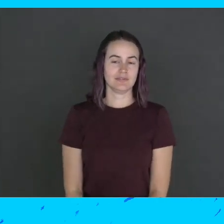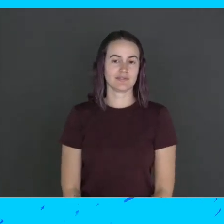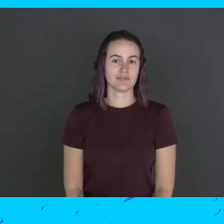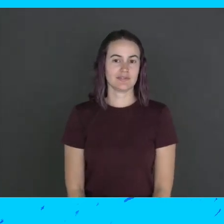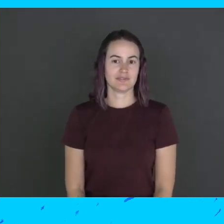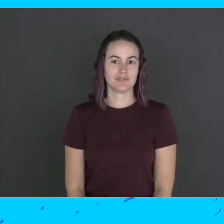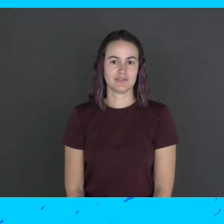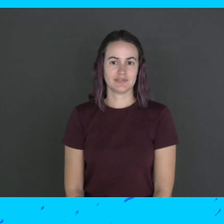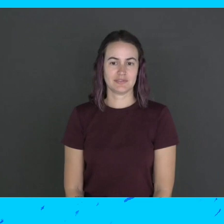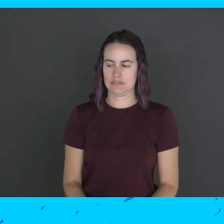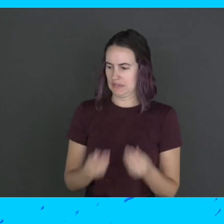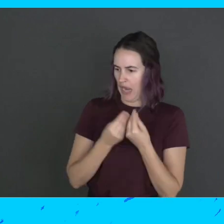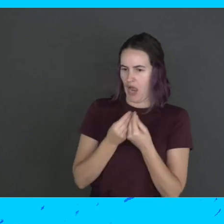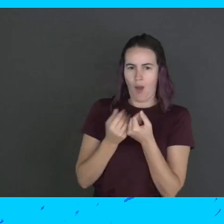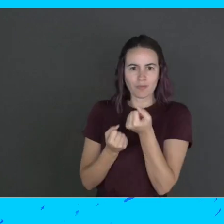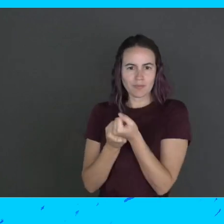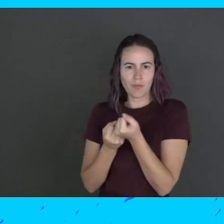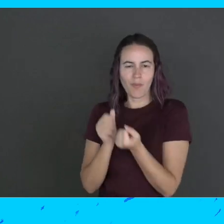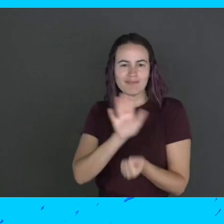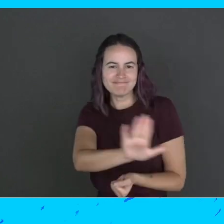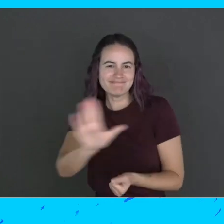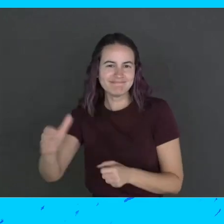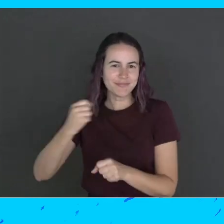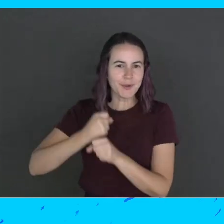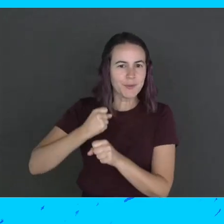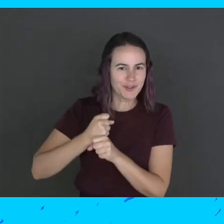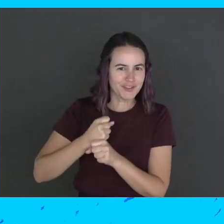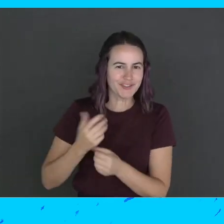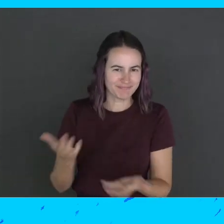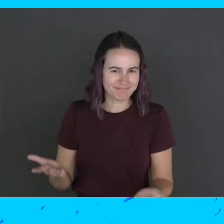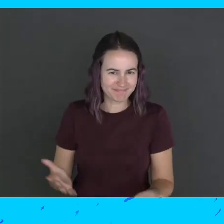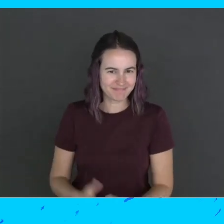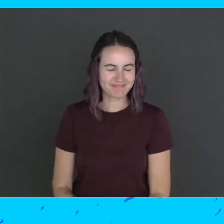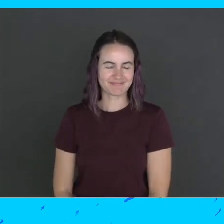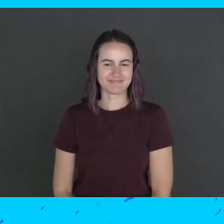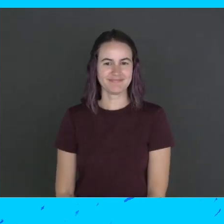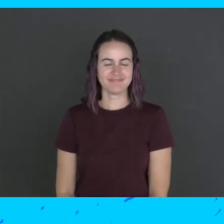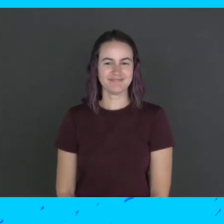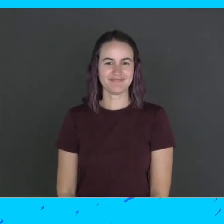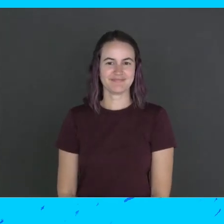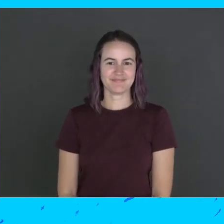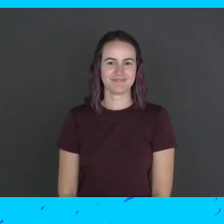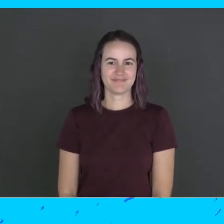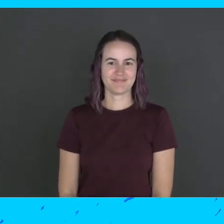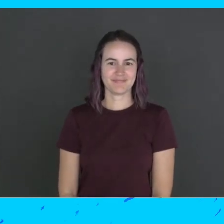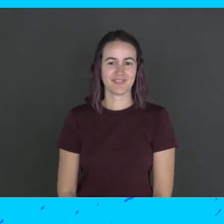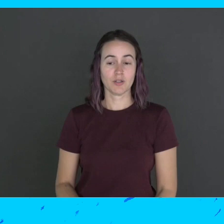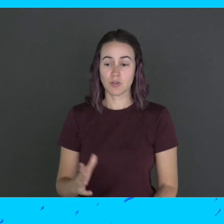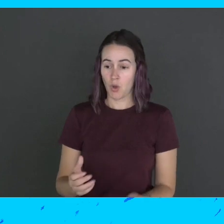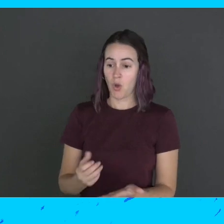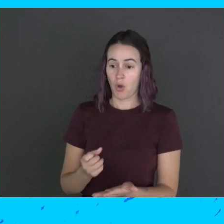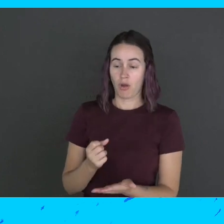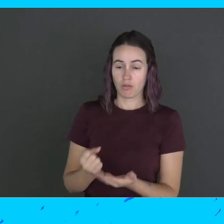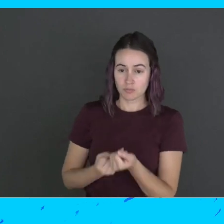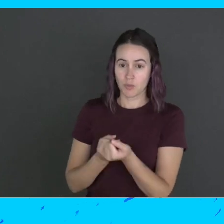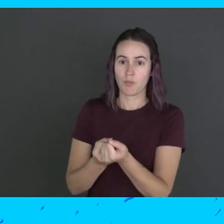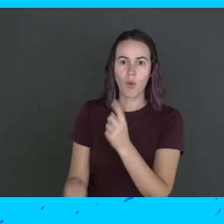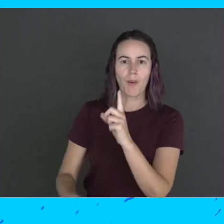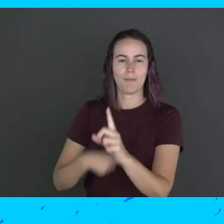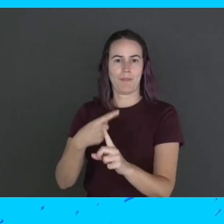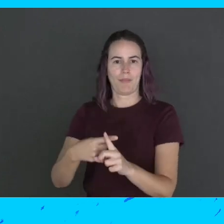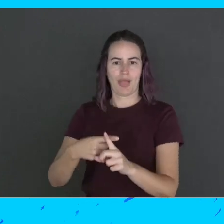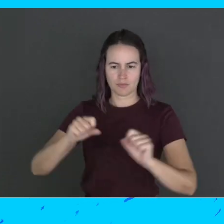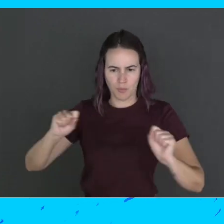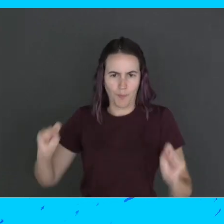On essaie de trouver les façons de les soutenir, non seulement de les aider, mais de créer un plan